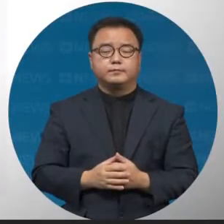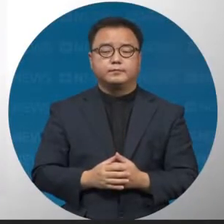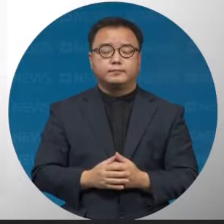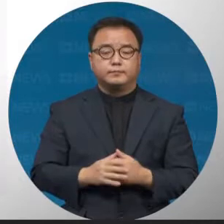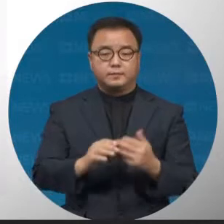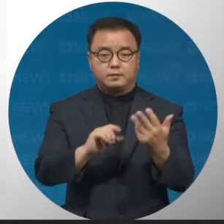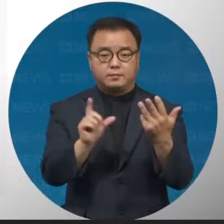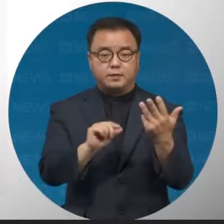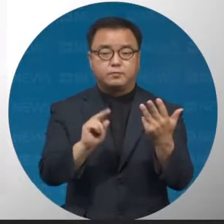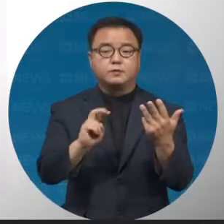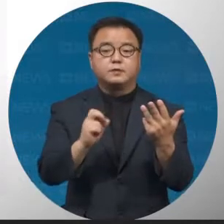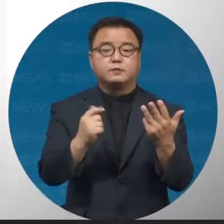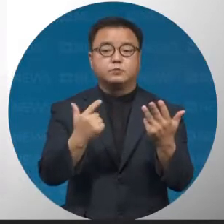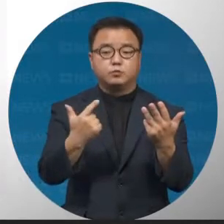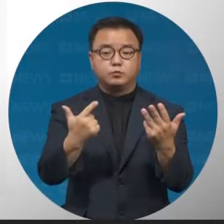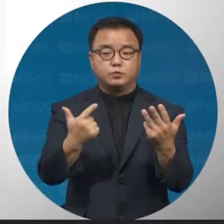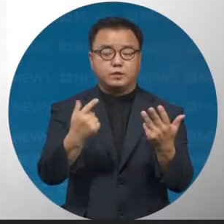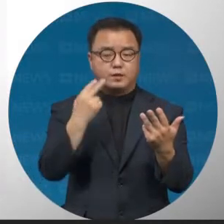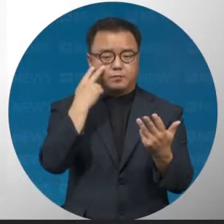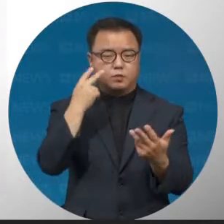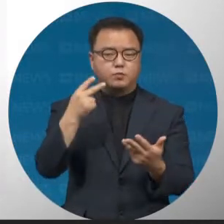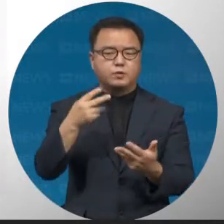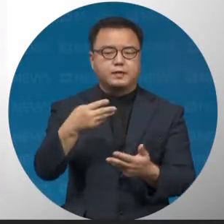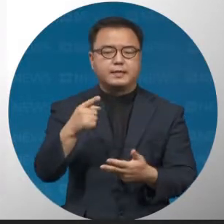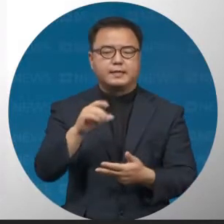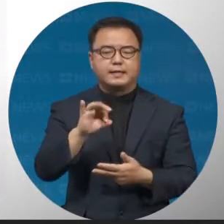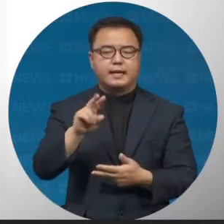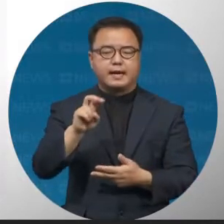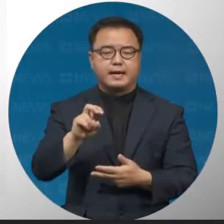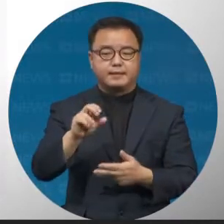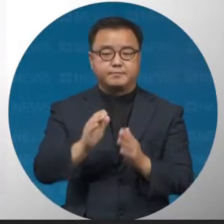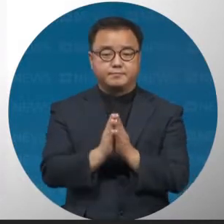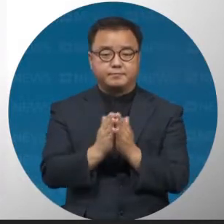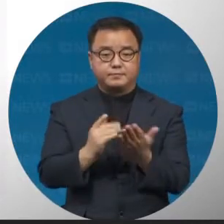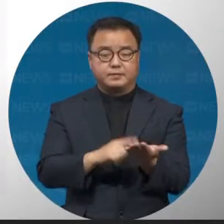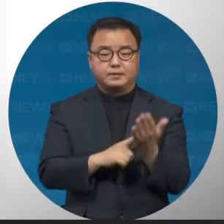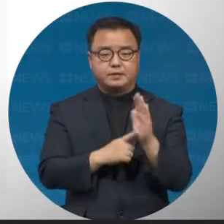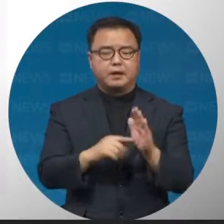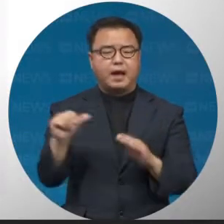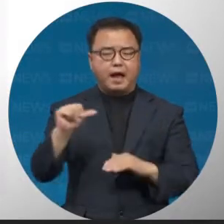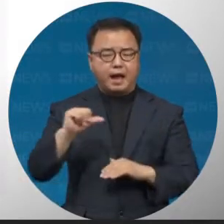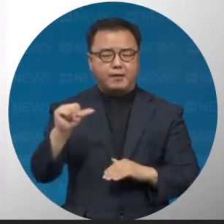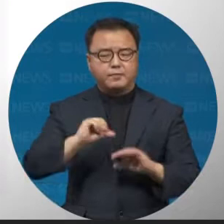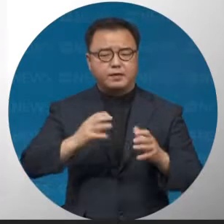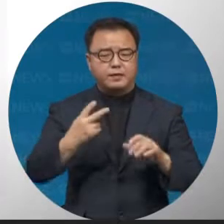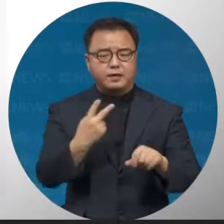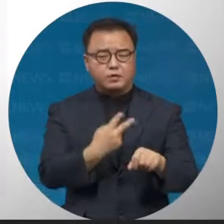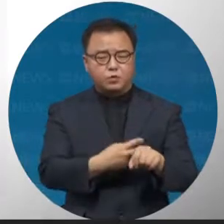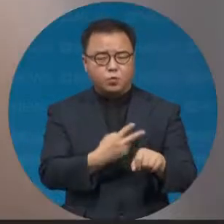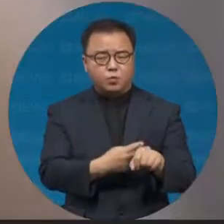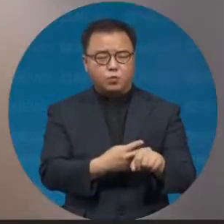지난달 26일 미국 시사주간지 타임은 아프간 교사의 인터뷰를 보도했습니다.